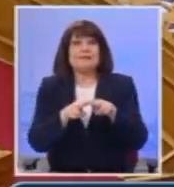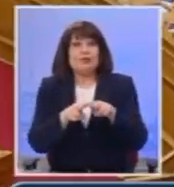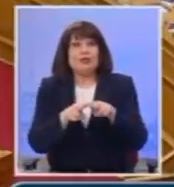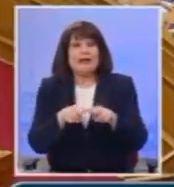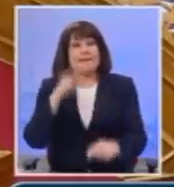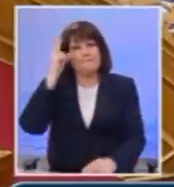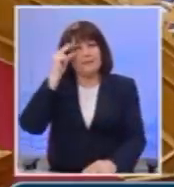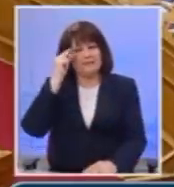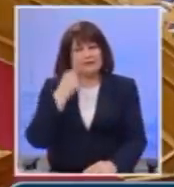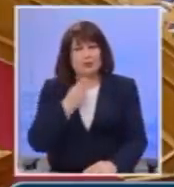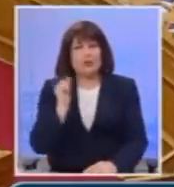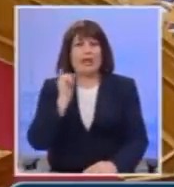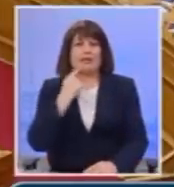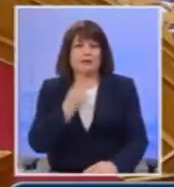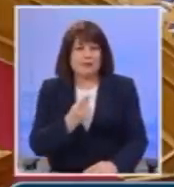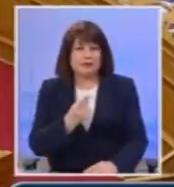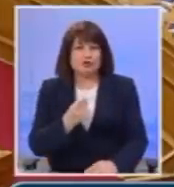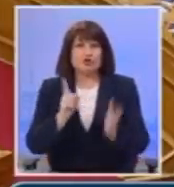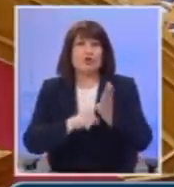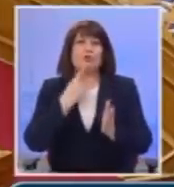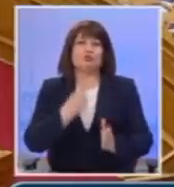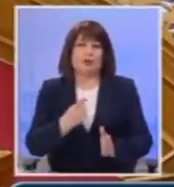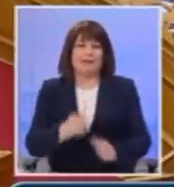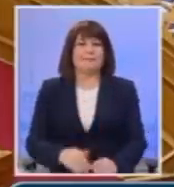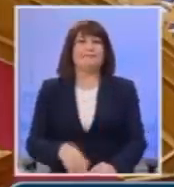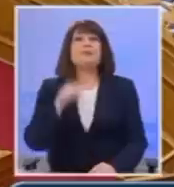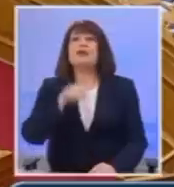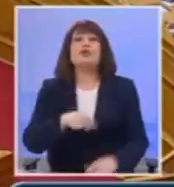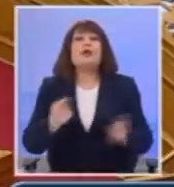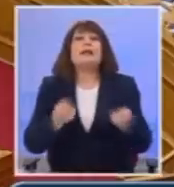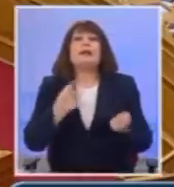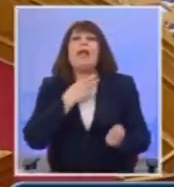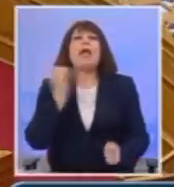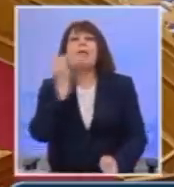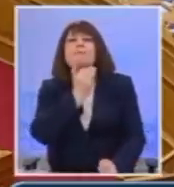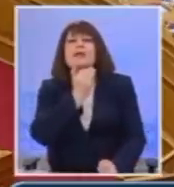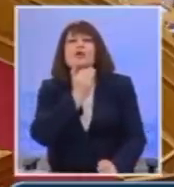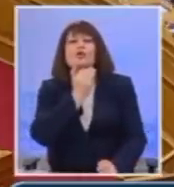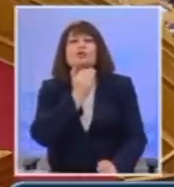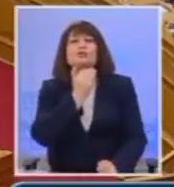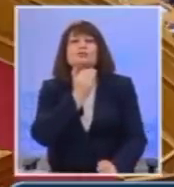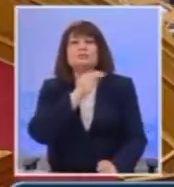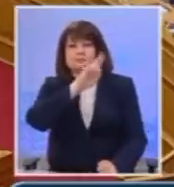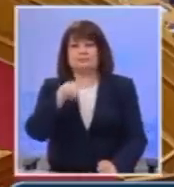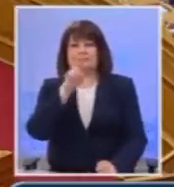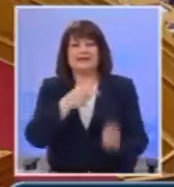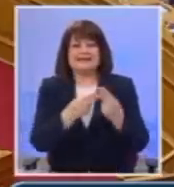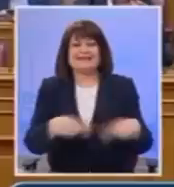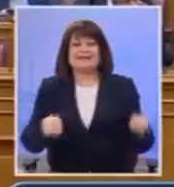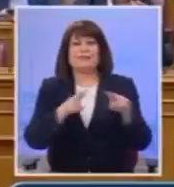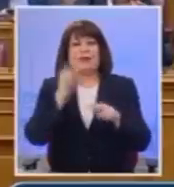οποία προέβλεπε ο νόμος. Τι είναι αυτό που καθιστά επίγουσα, κατά την άποψή μας, την κατάργηση των συμβουλίων